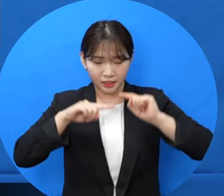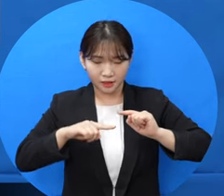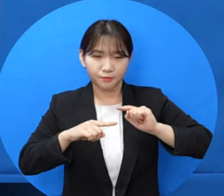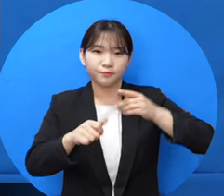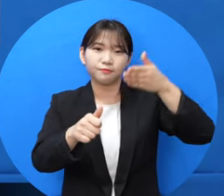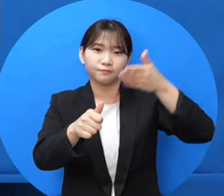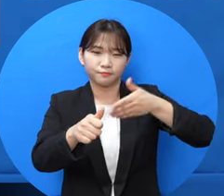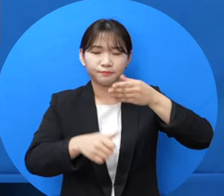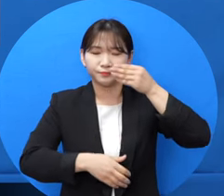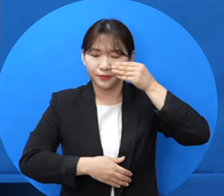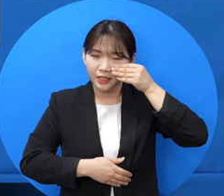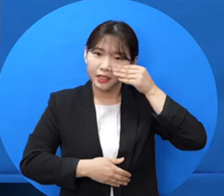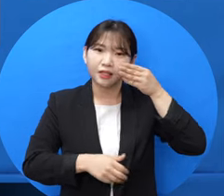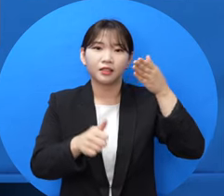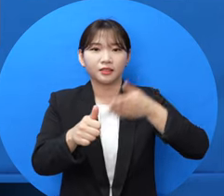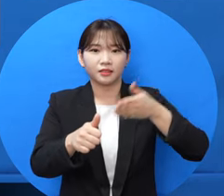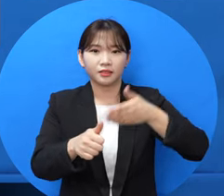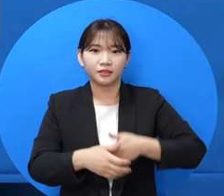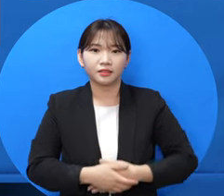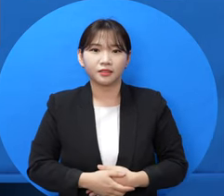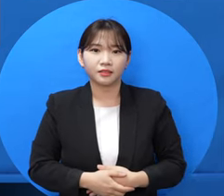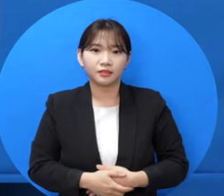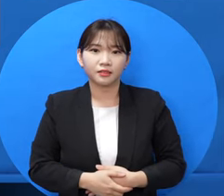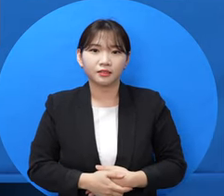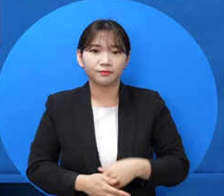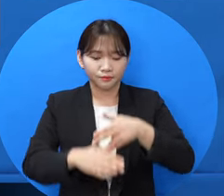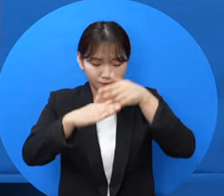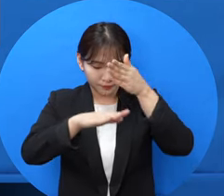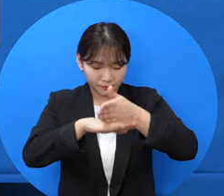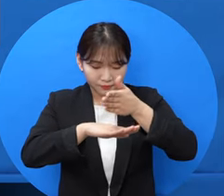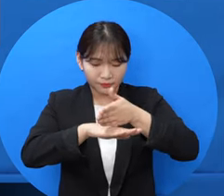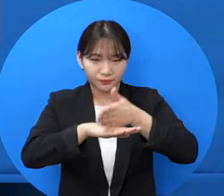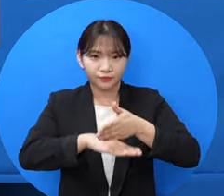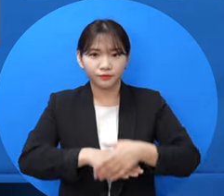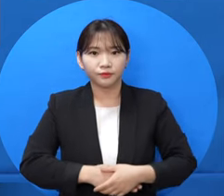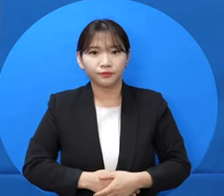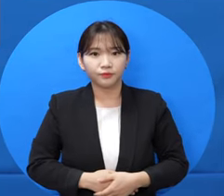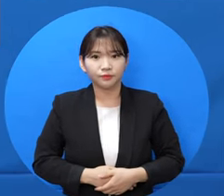동참해 주시기를 간곡히 호소 드립니다 감사합니다